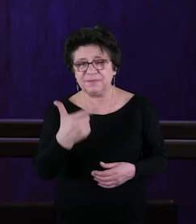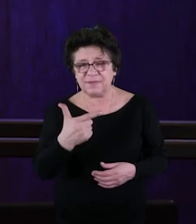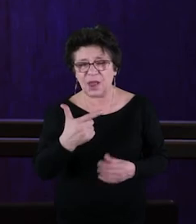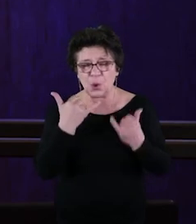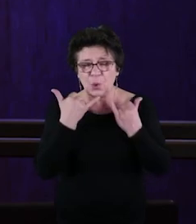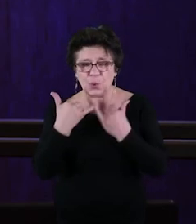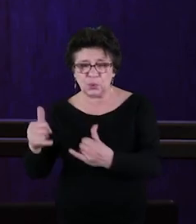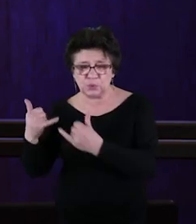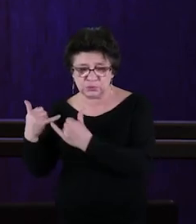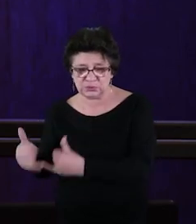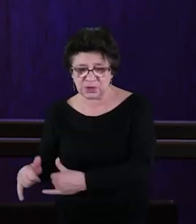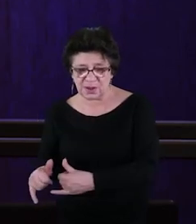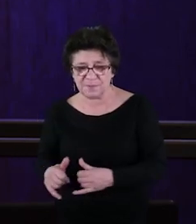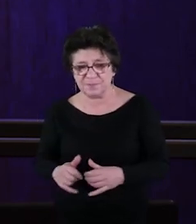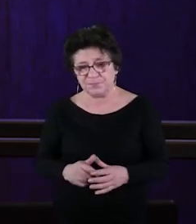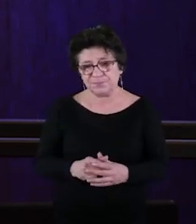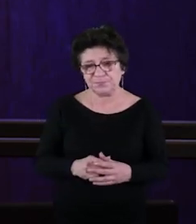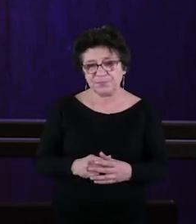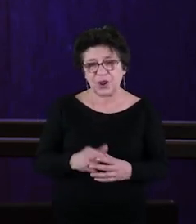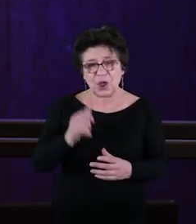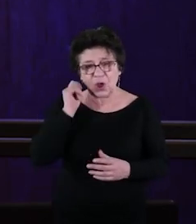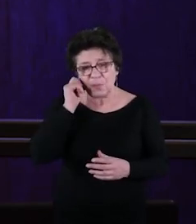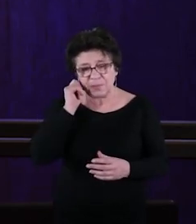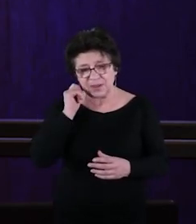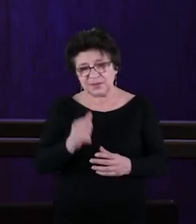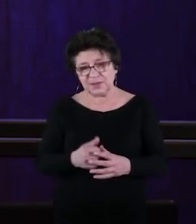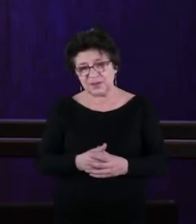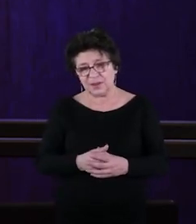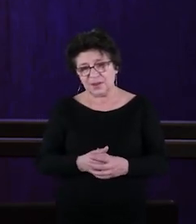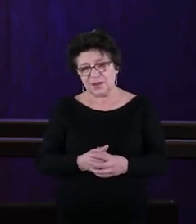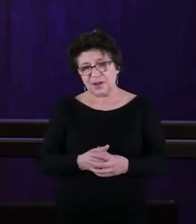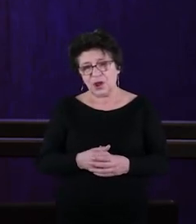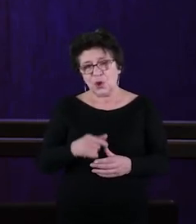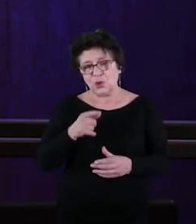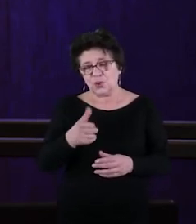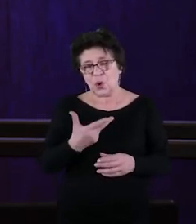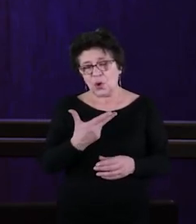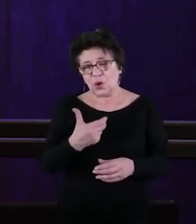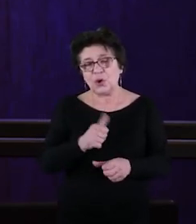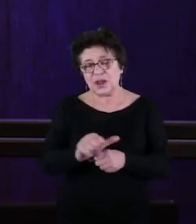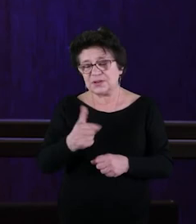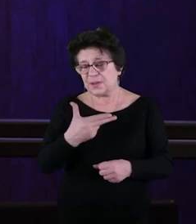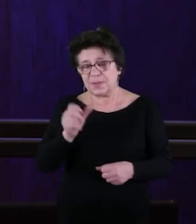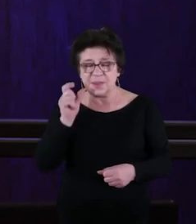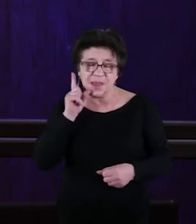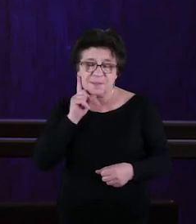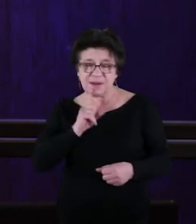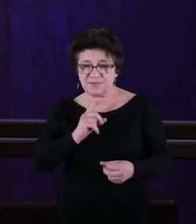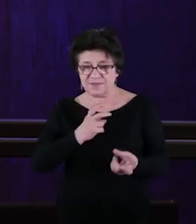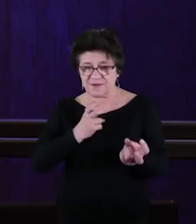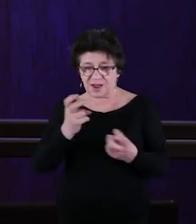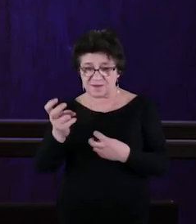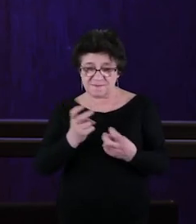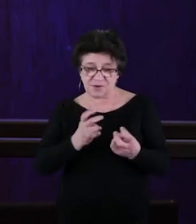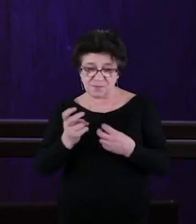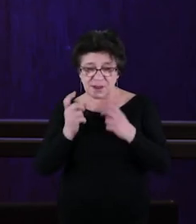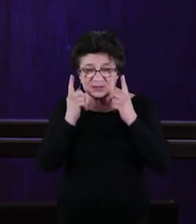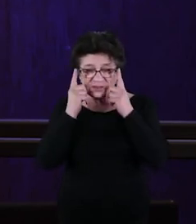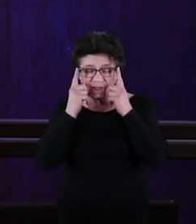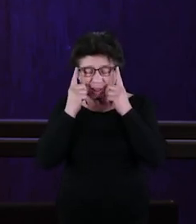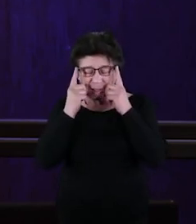ale była to jest to nieprawdziwa informacja Maria Magdalena